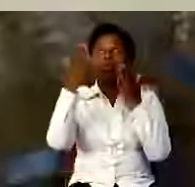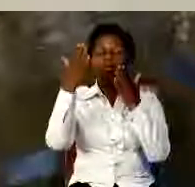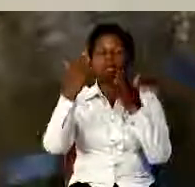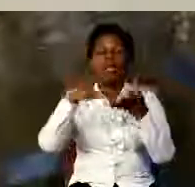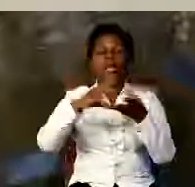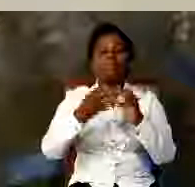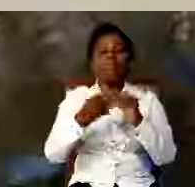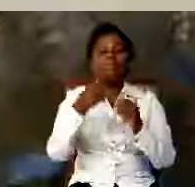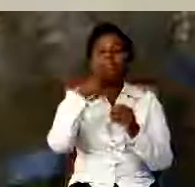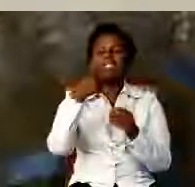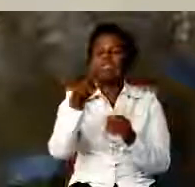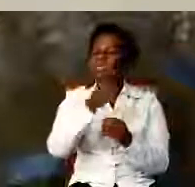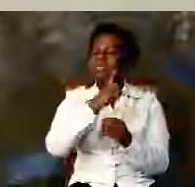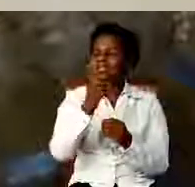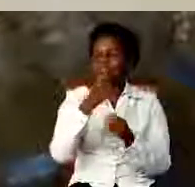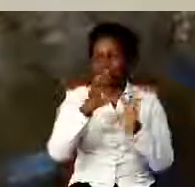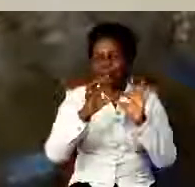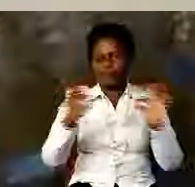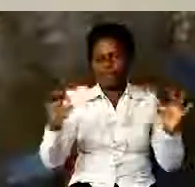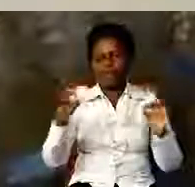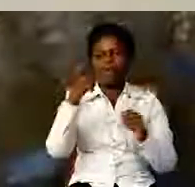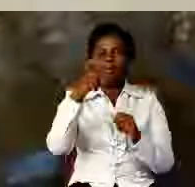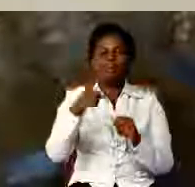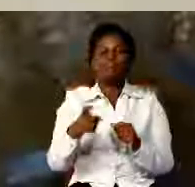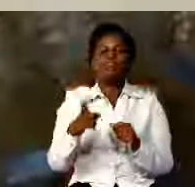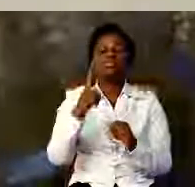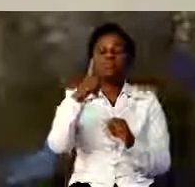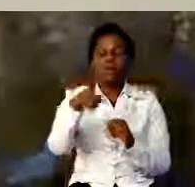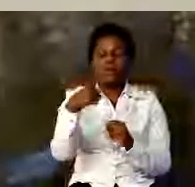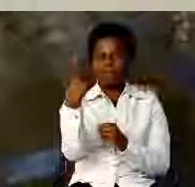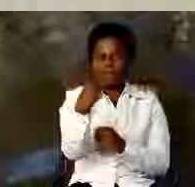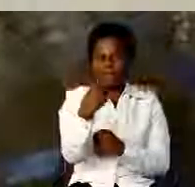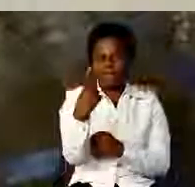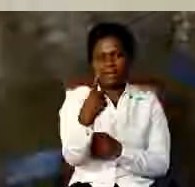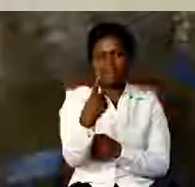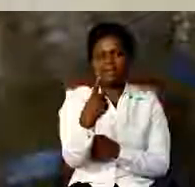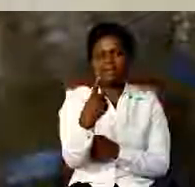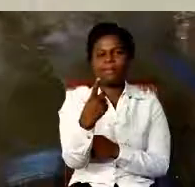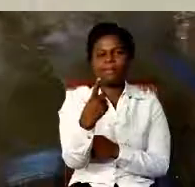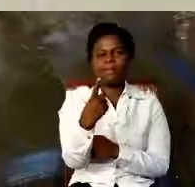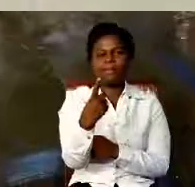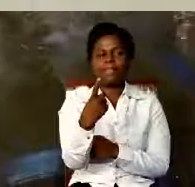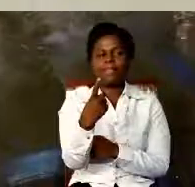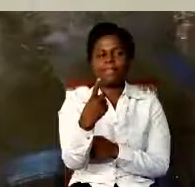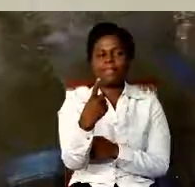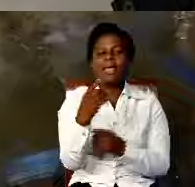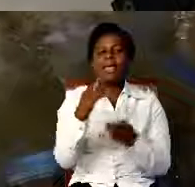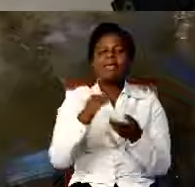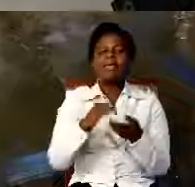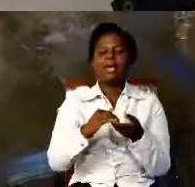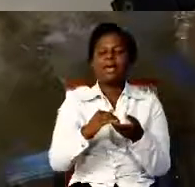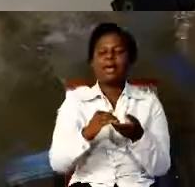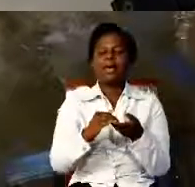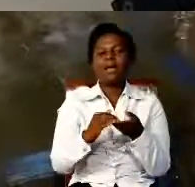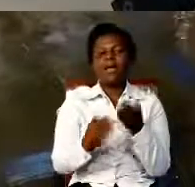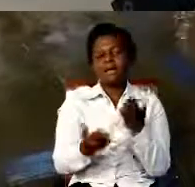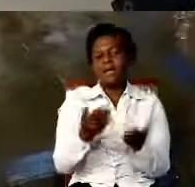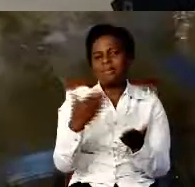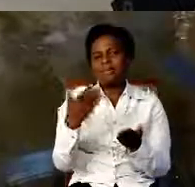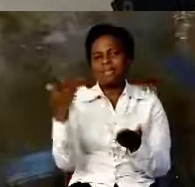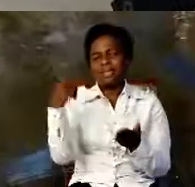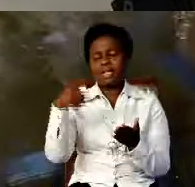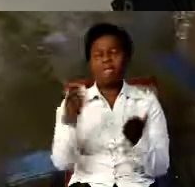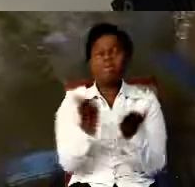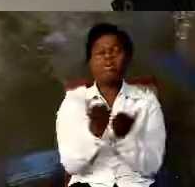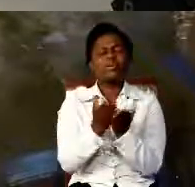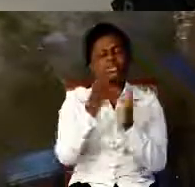aliyetuumba amesema si vema mtu awe peke yake. Na kwa namna nyingine leo tunaenda kuwa na somo